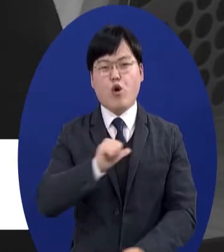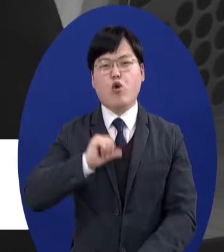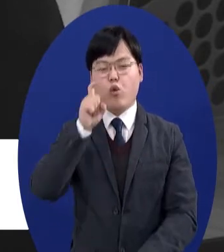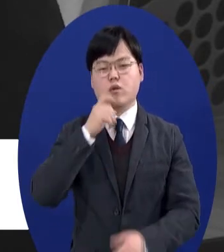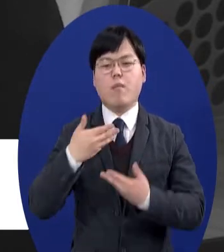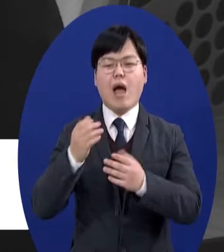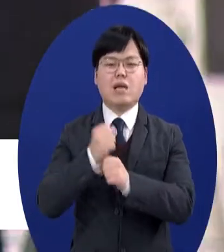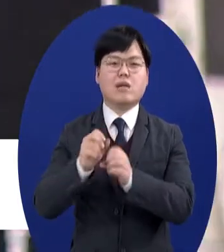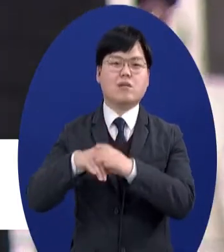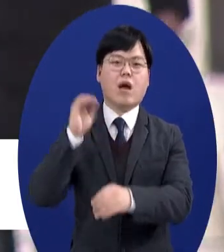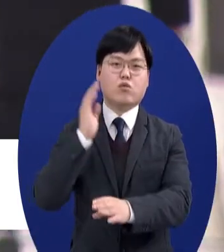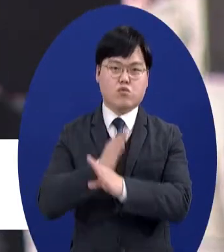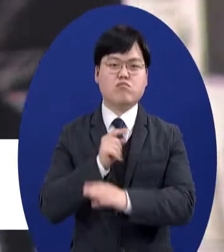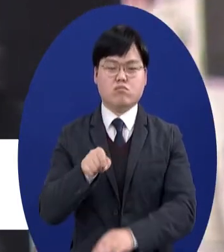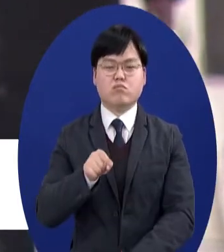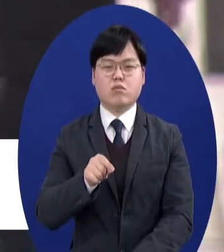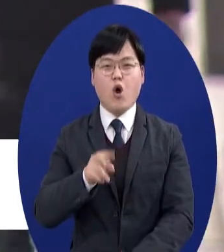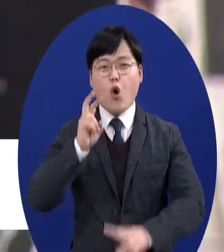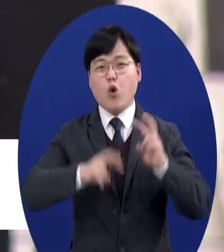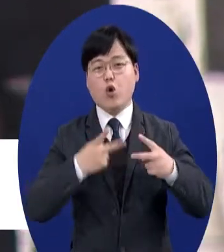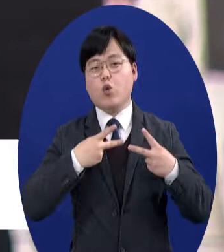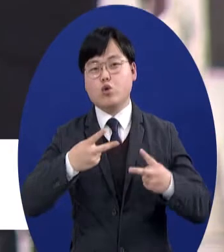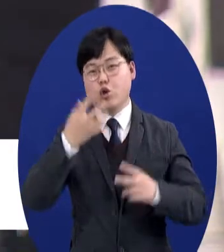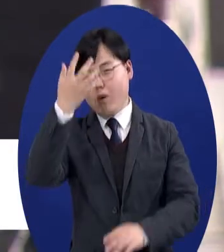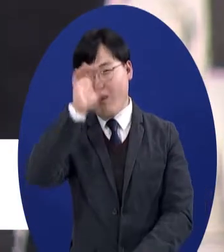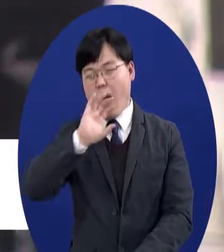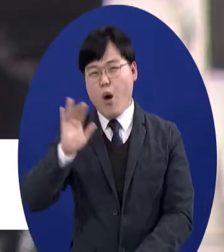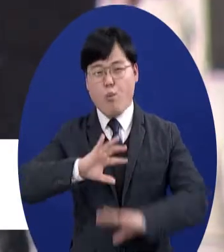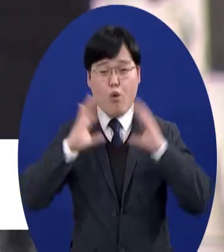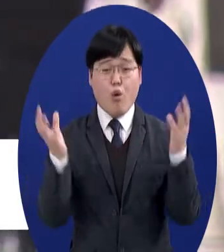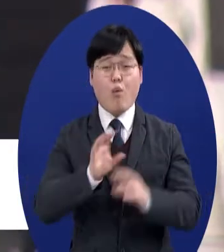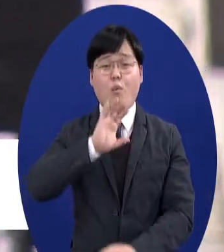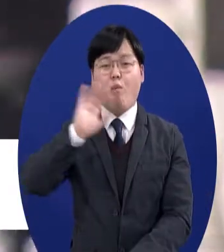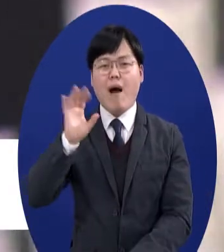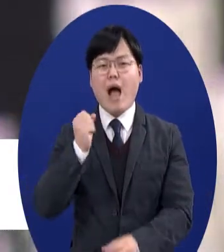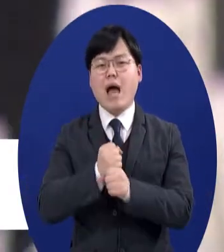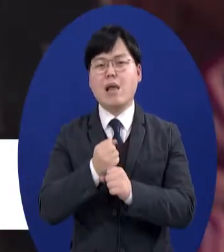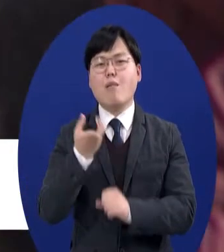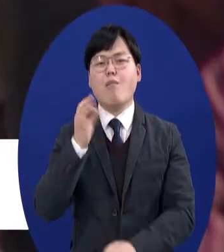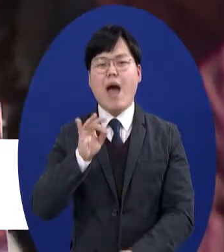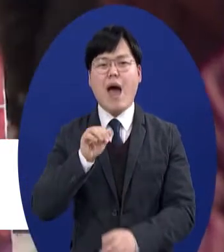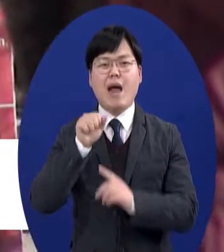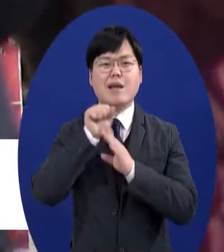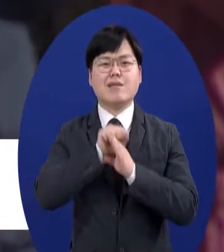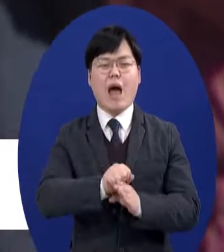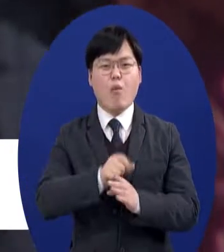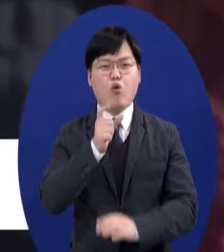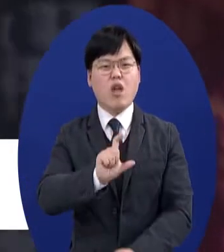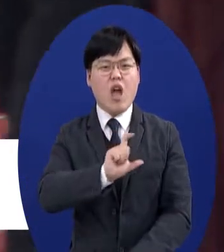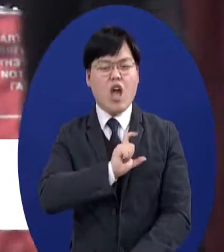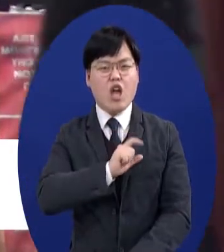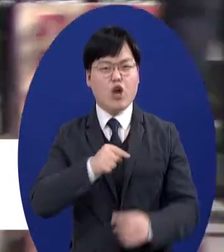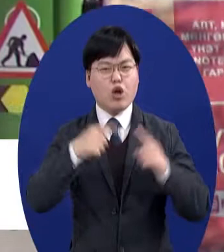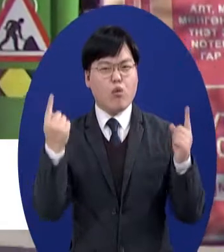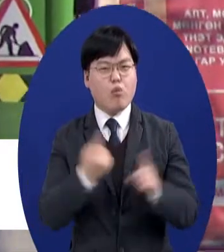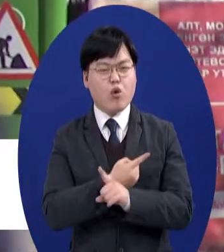хүсэлтэй өгчээсэн. Үйлдвэрлэл үйлчилгээ төрийн албан гээд бүхэл салбарт энэ мэт ажлын байрны дарамт хүний эрхийн ноцтой зөрчлүүд